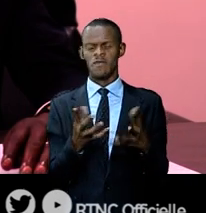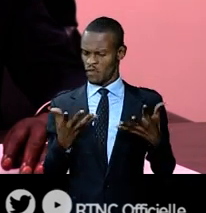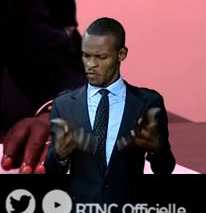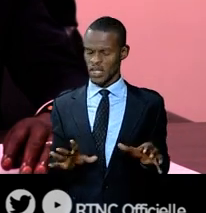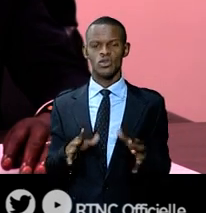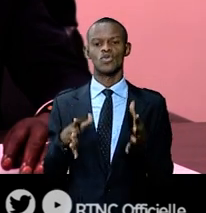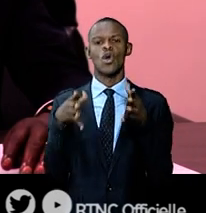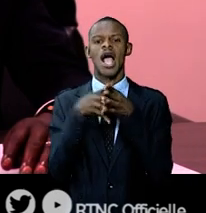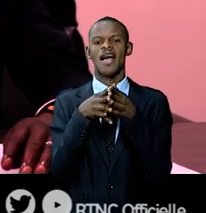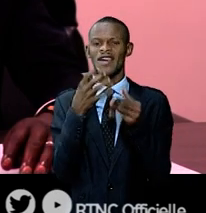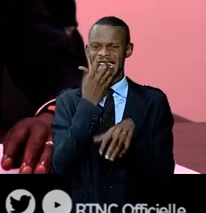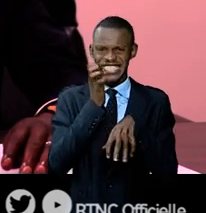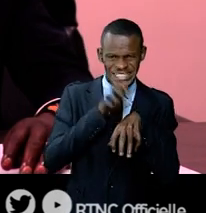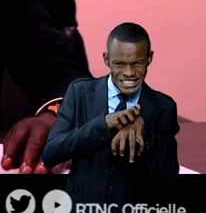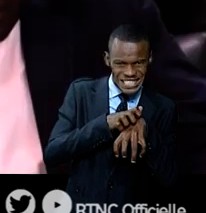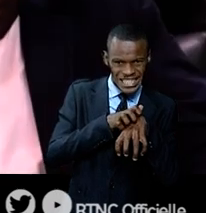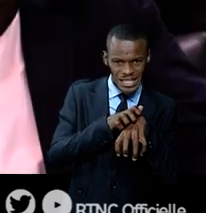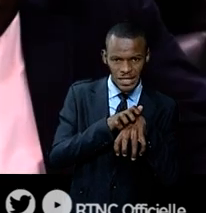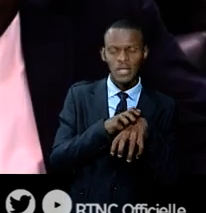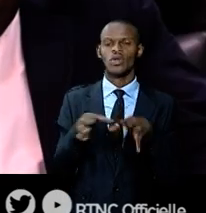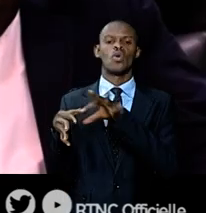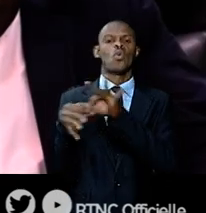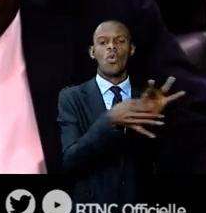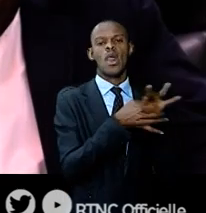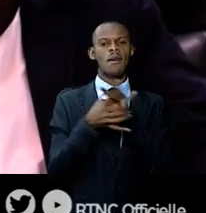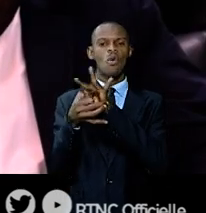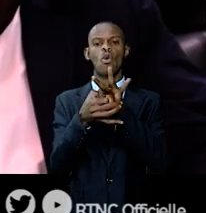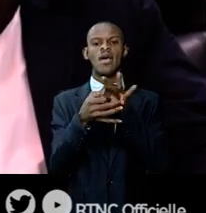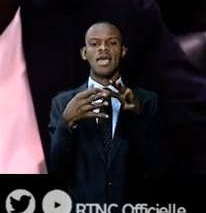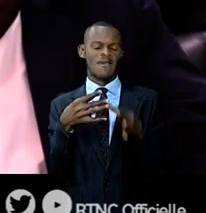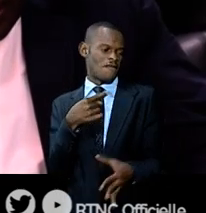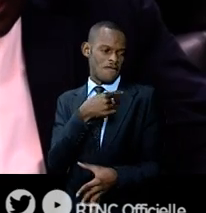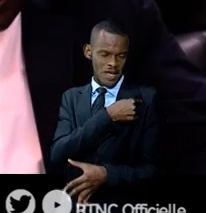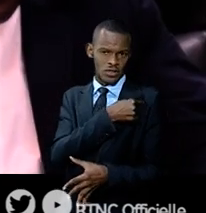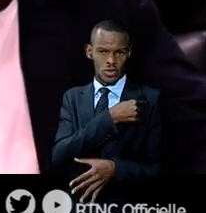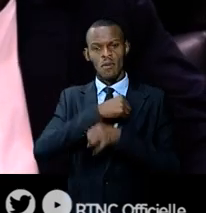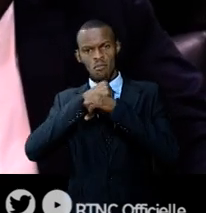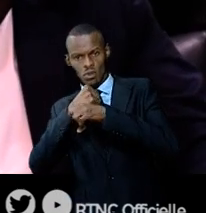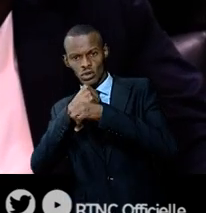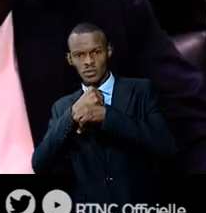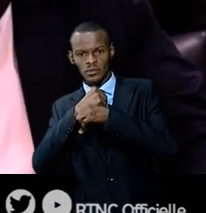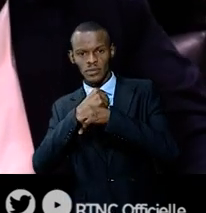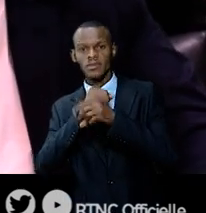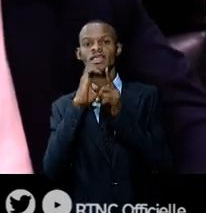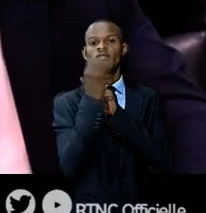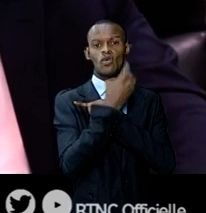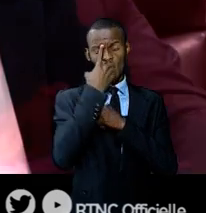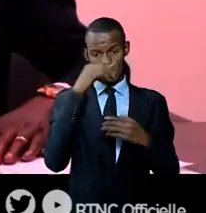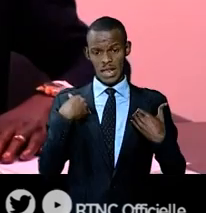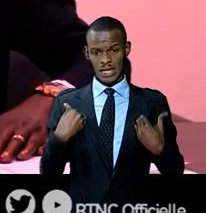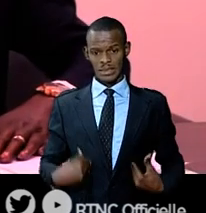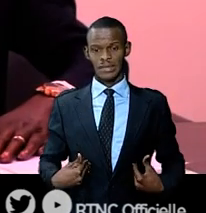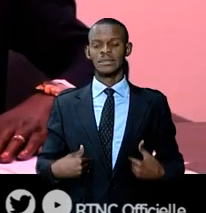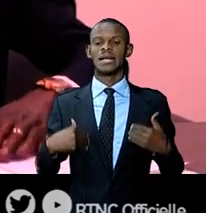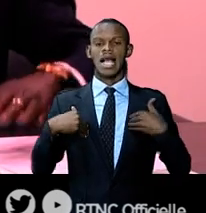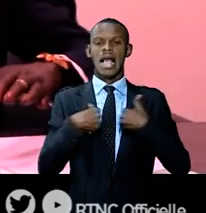rage, collaborons et vaccinons » et « Protection de l'environnement pour améliorer la santé animale et humaine ».